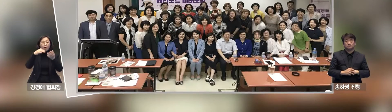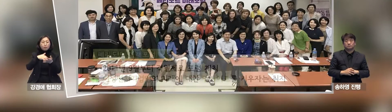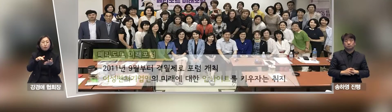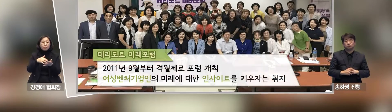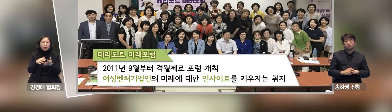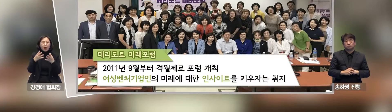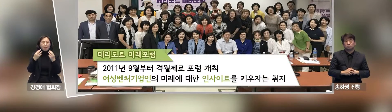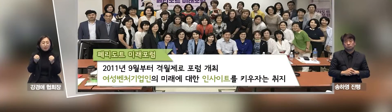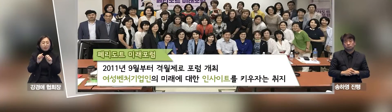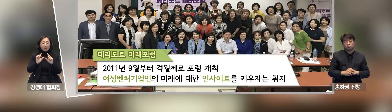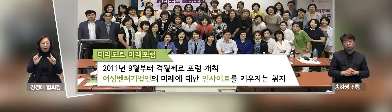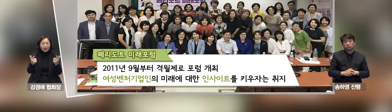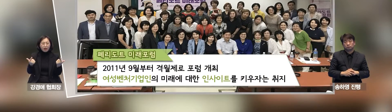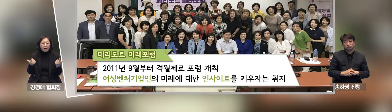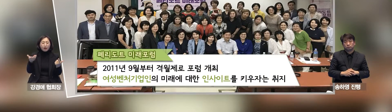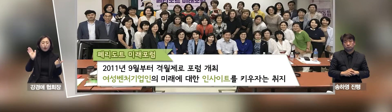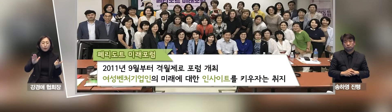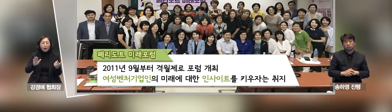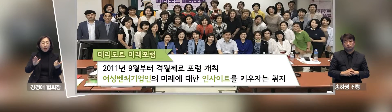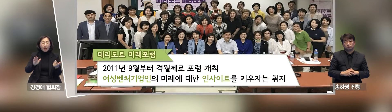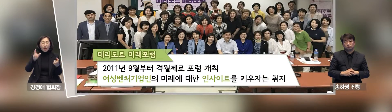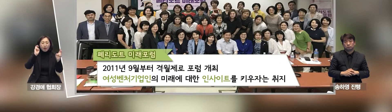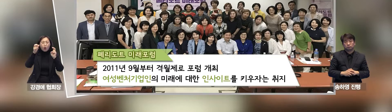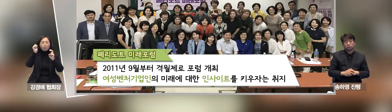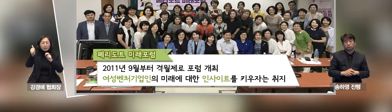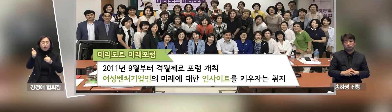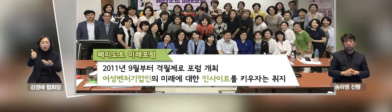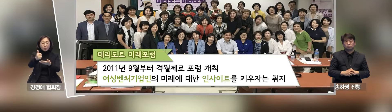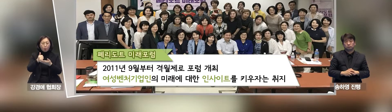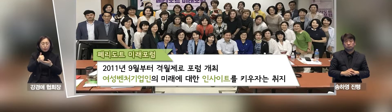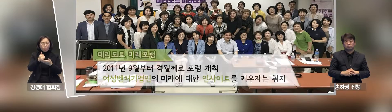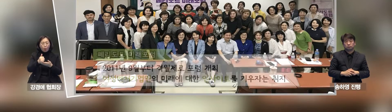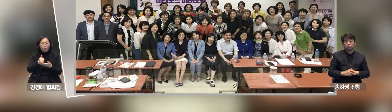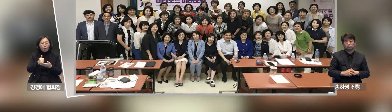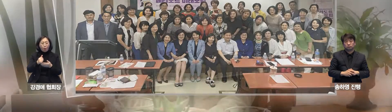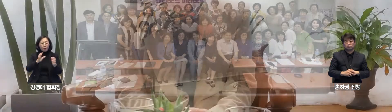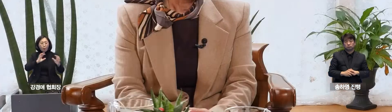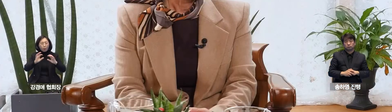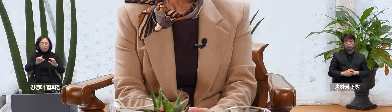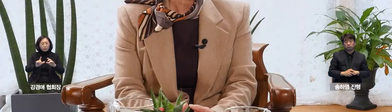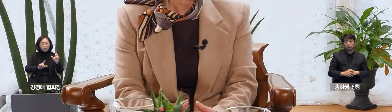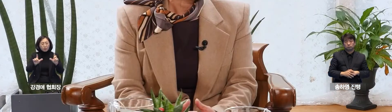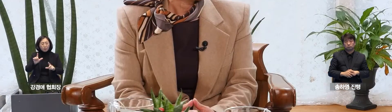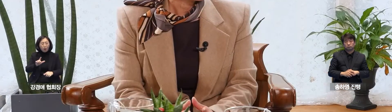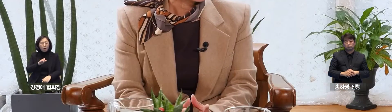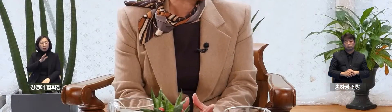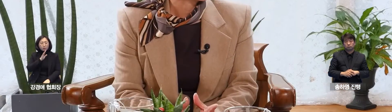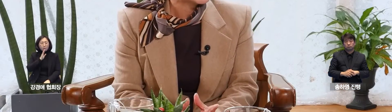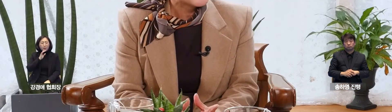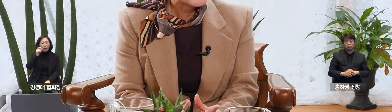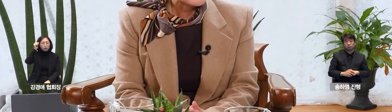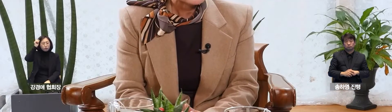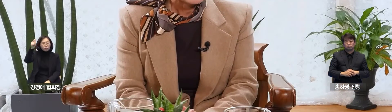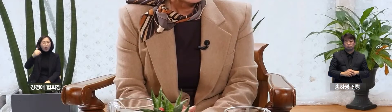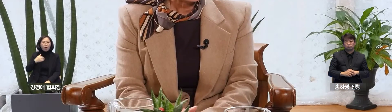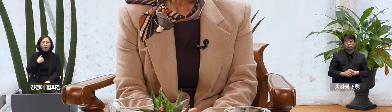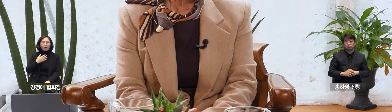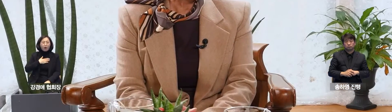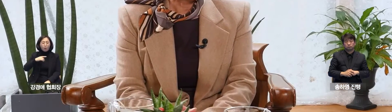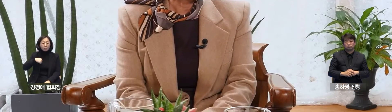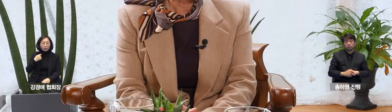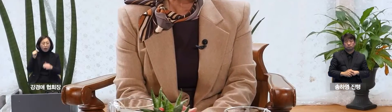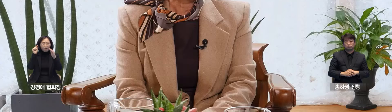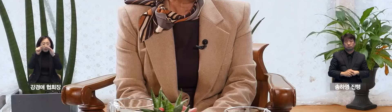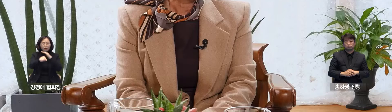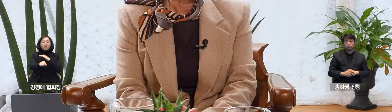기업들을 모시고 이렇게 훌륭한 포럼을 해낼 수 있구나라는 생각에서 사실 혼자 가서요.